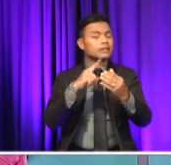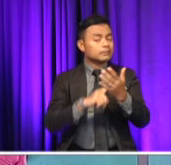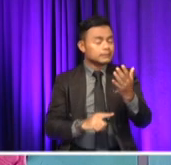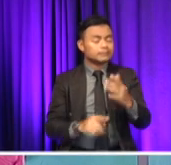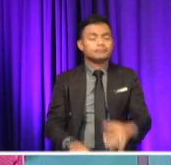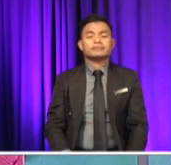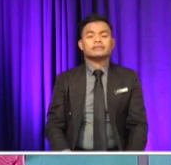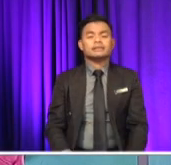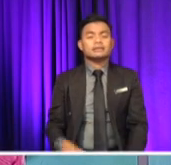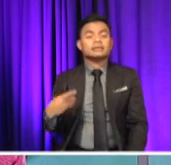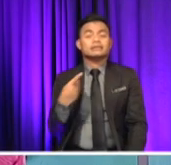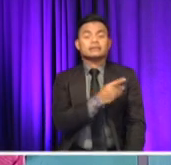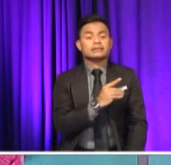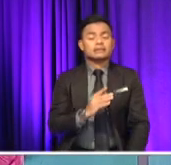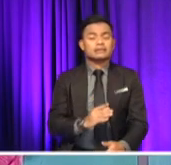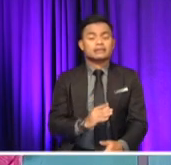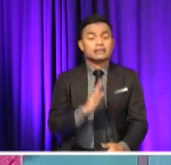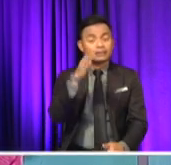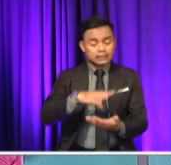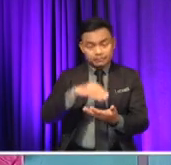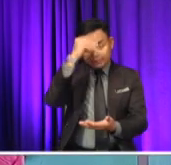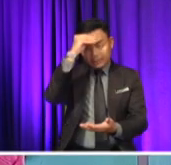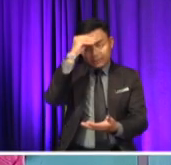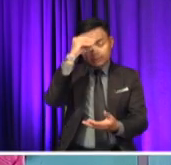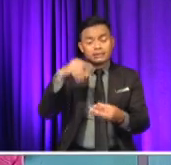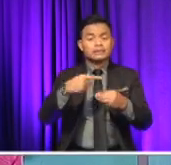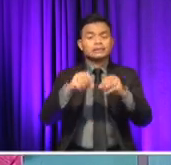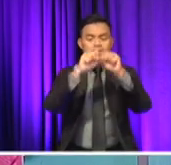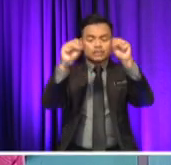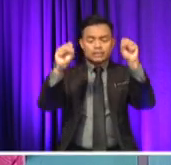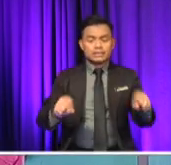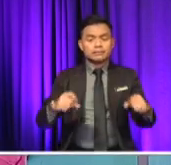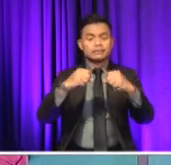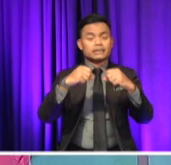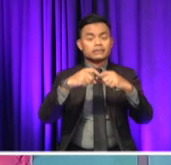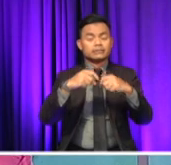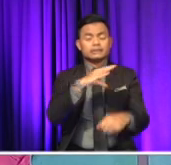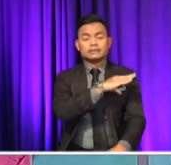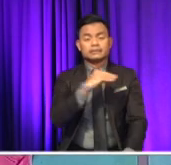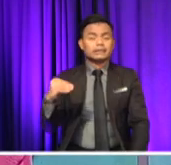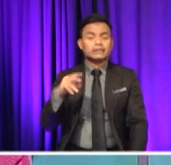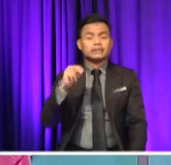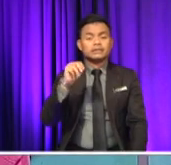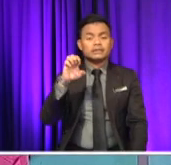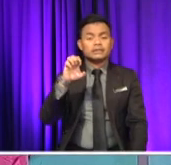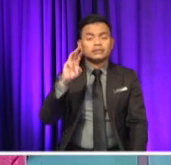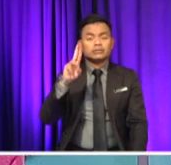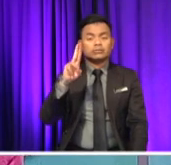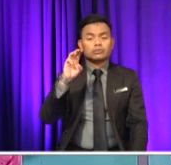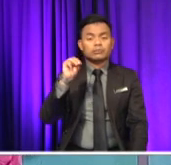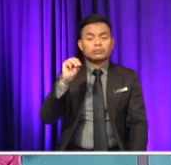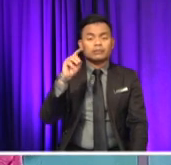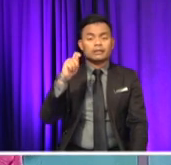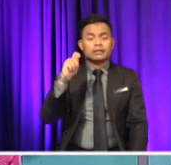tajuk sistem elektrik dan sistem new matic Oke jadi belajar-belajar di belajar